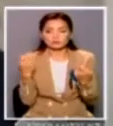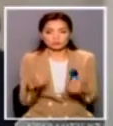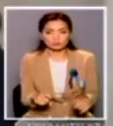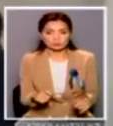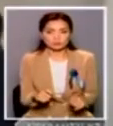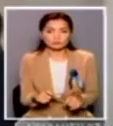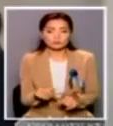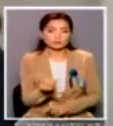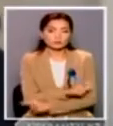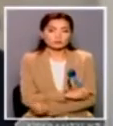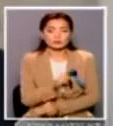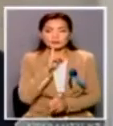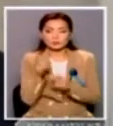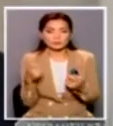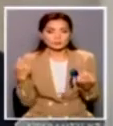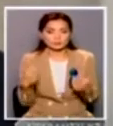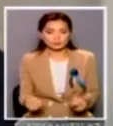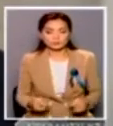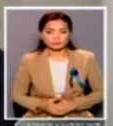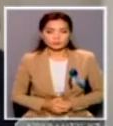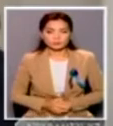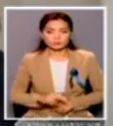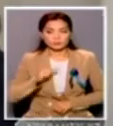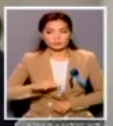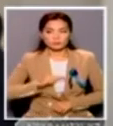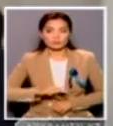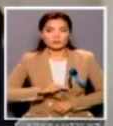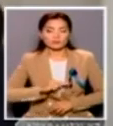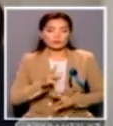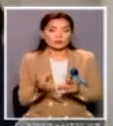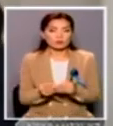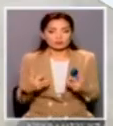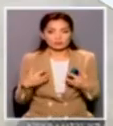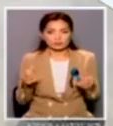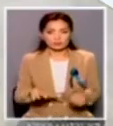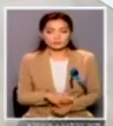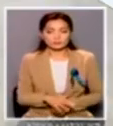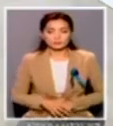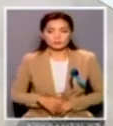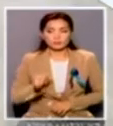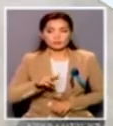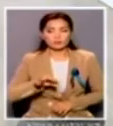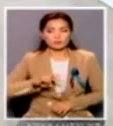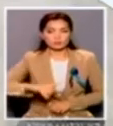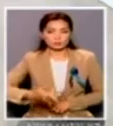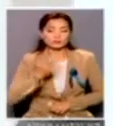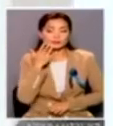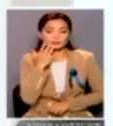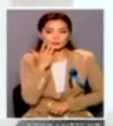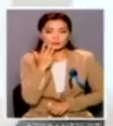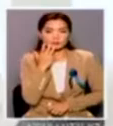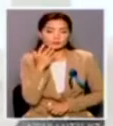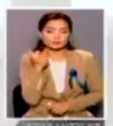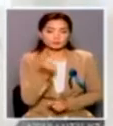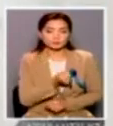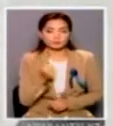она говорила, что устала от этой работы. Она работала вся, отдаваясь ей. Алмагуль Кайден Кыза была